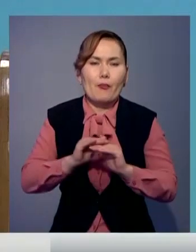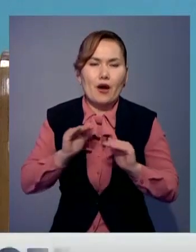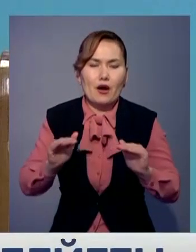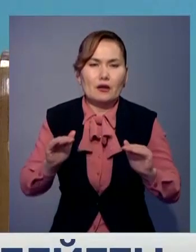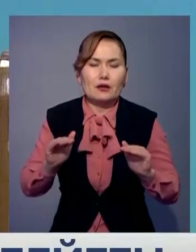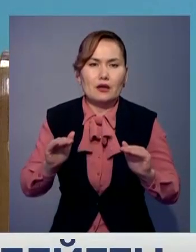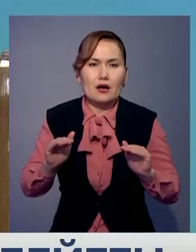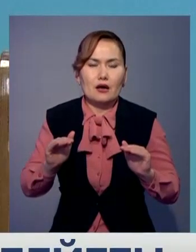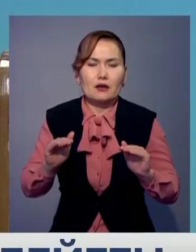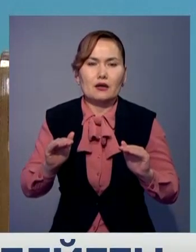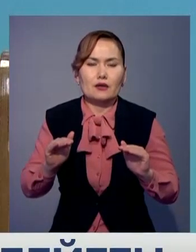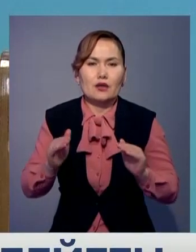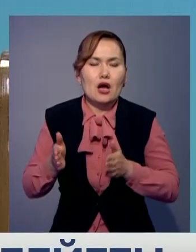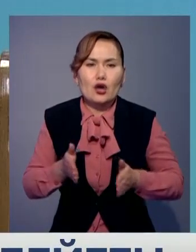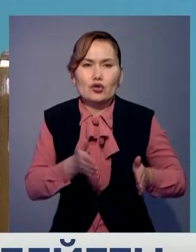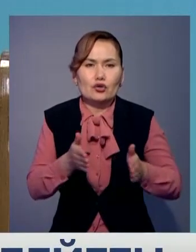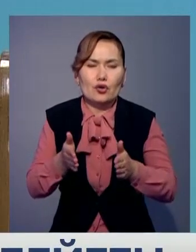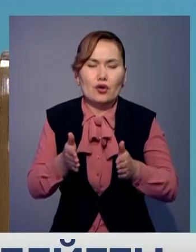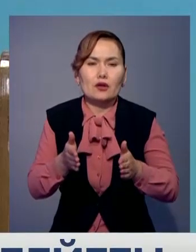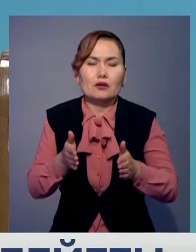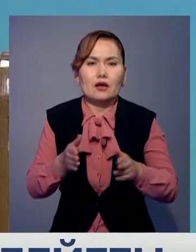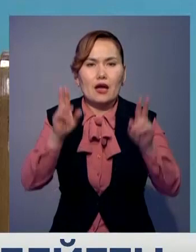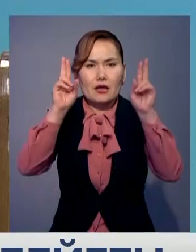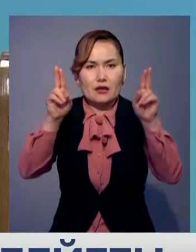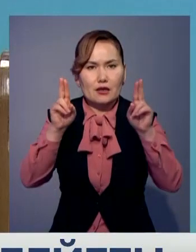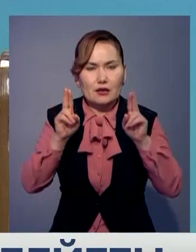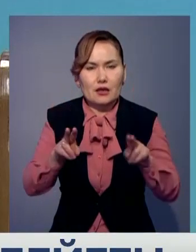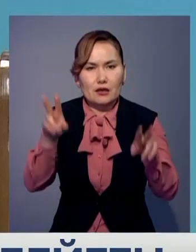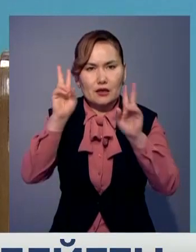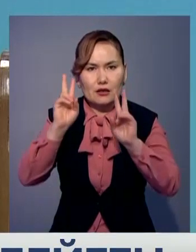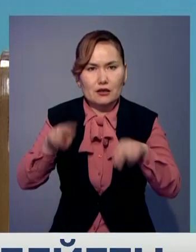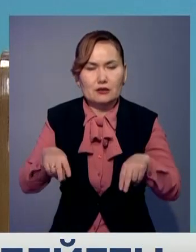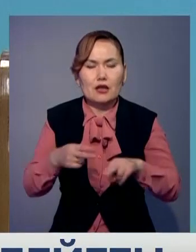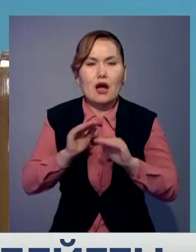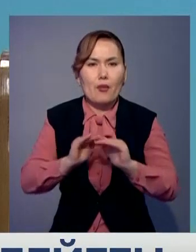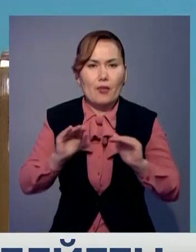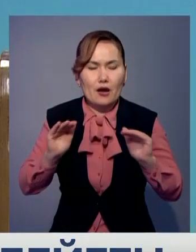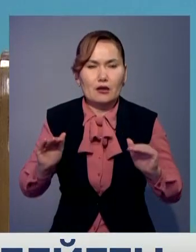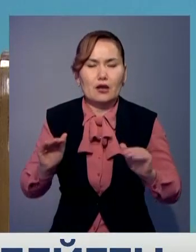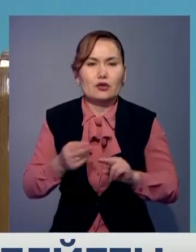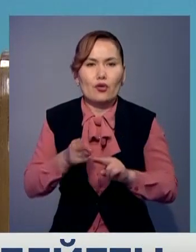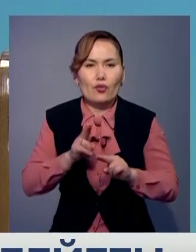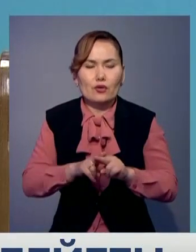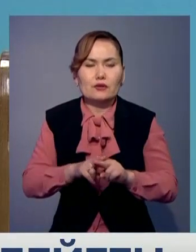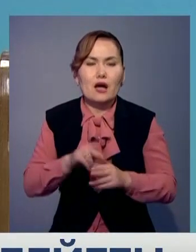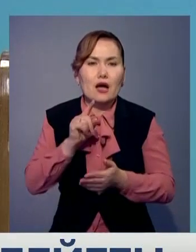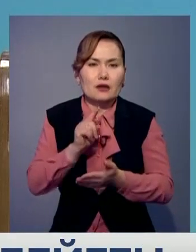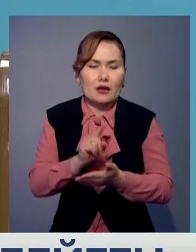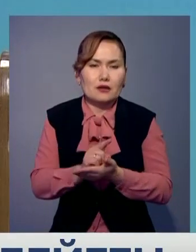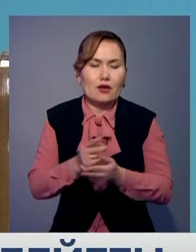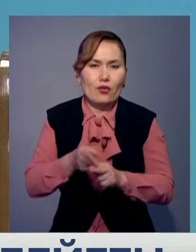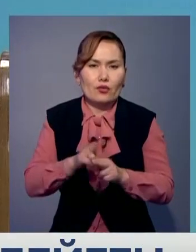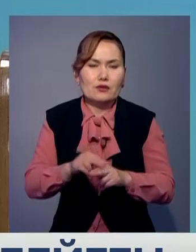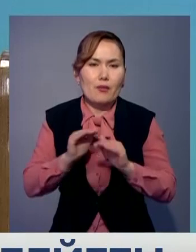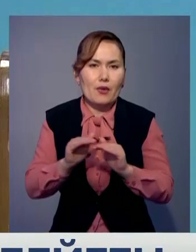жол көлік жол қозғалысы ережелерінің барлығына бірдей тең екені, баршамызға